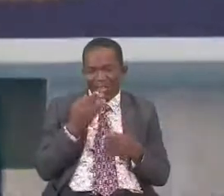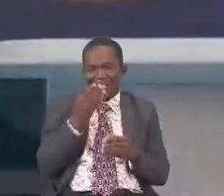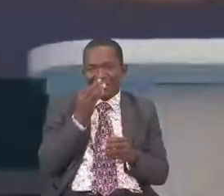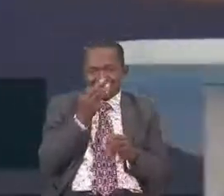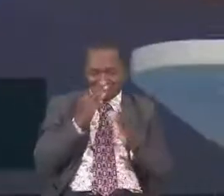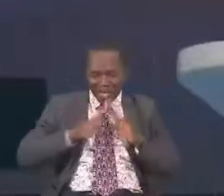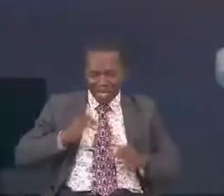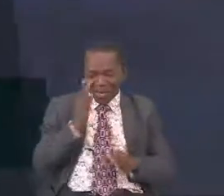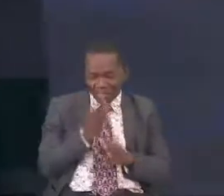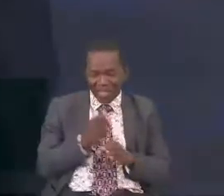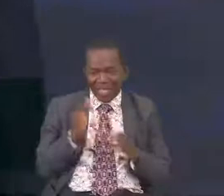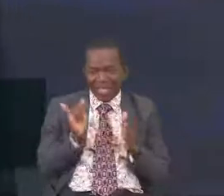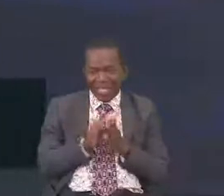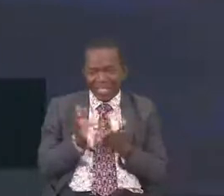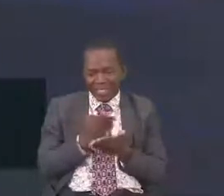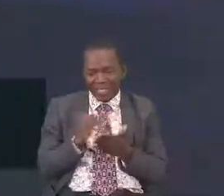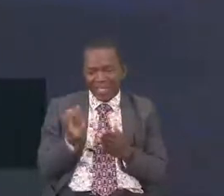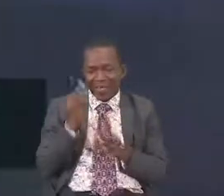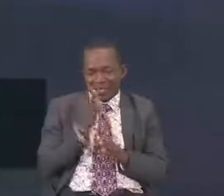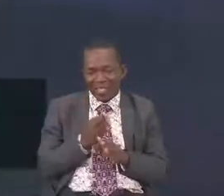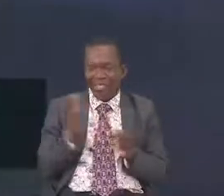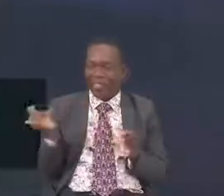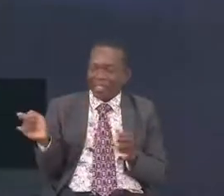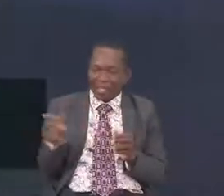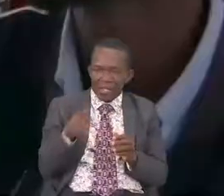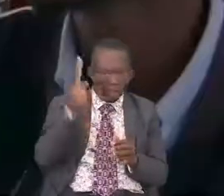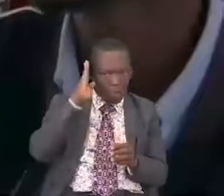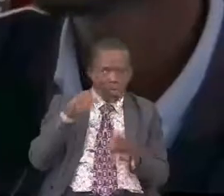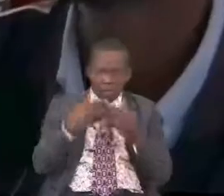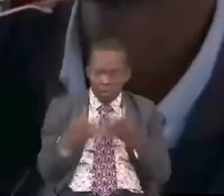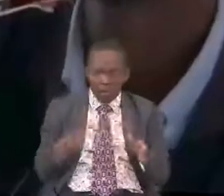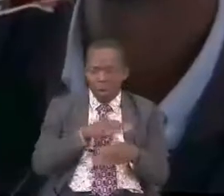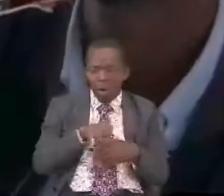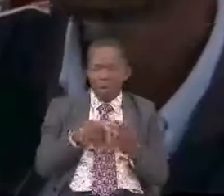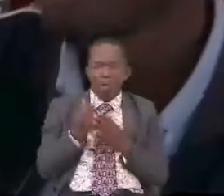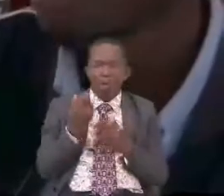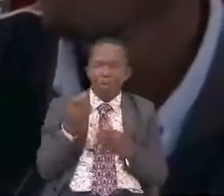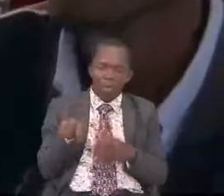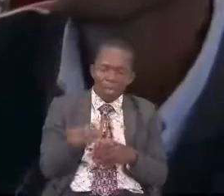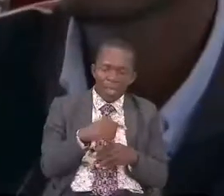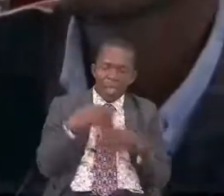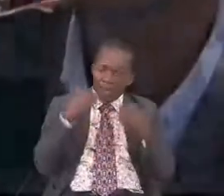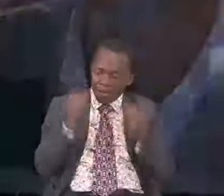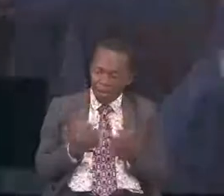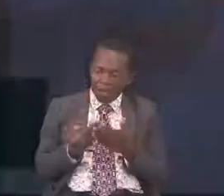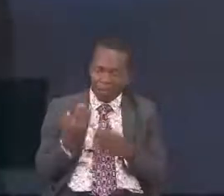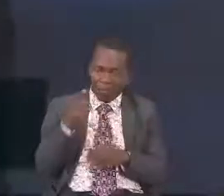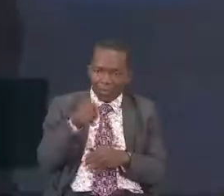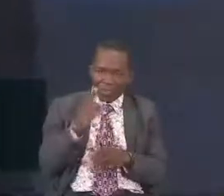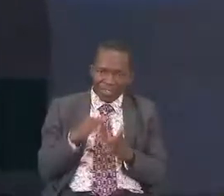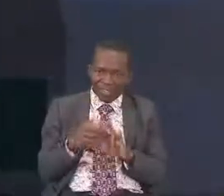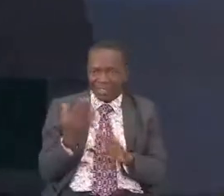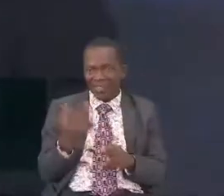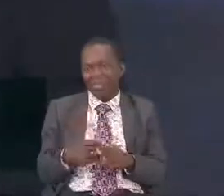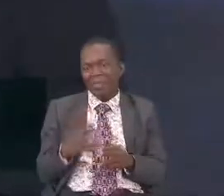foi qui chante. Ils perdront toute leur puissance devant toi au nom de Jésus. S'ils ont tué les puissants pour captiver les gens, capturer les